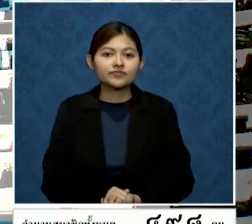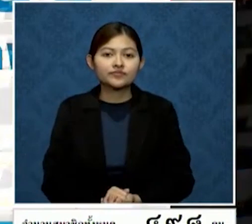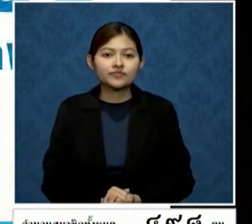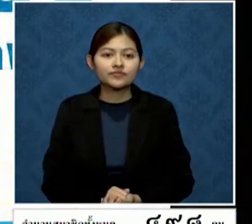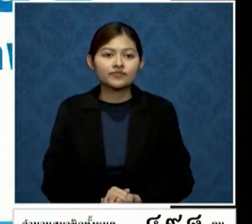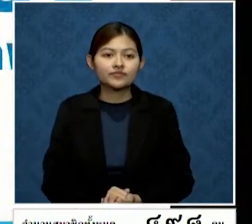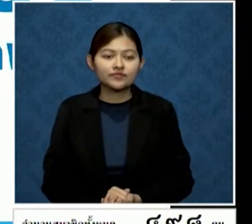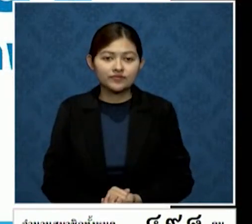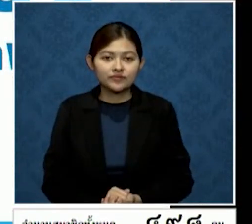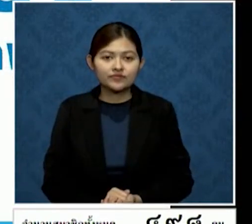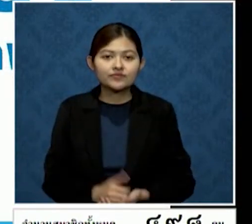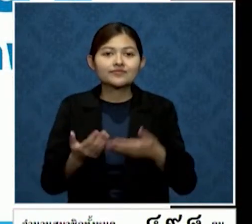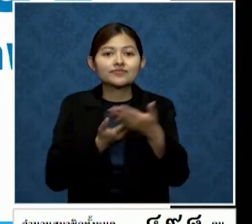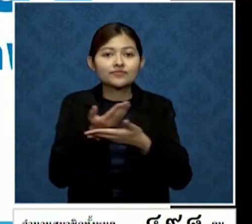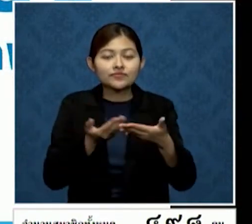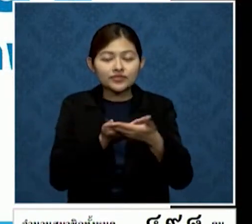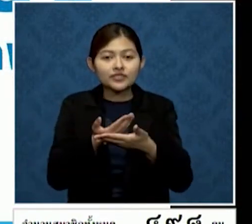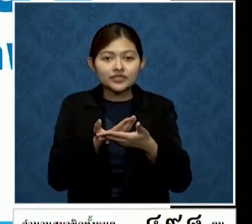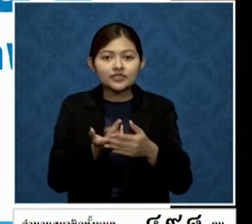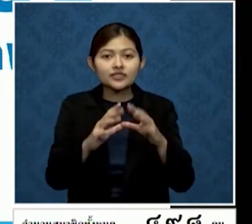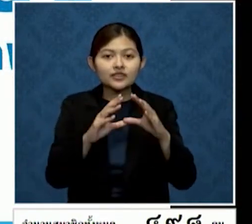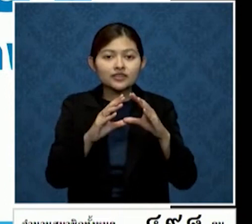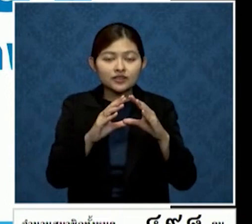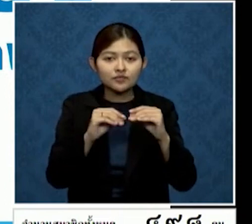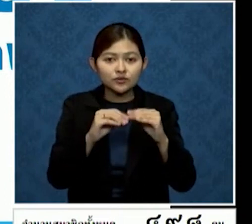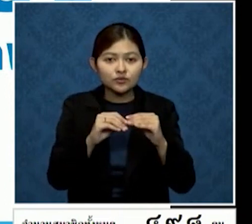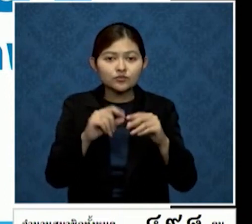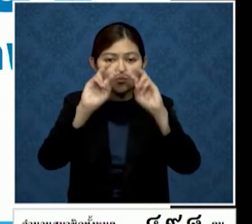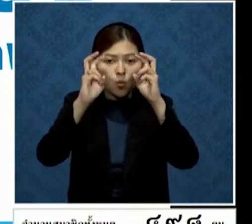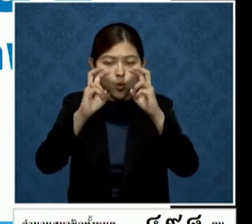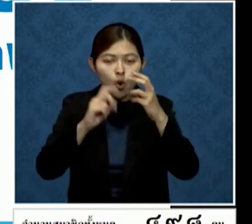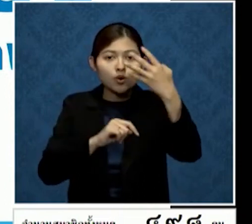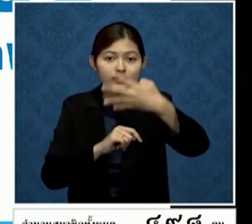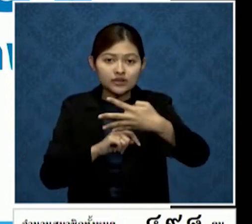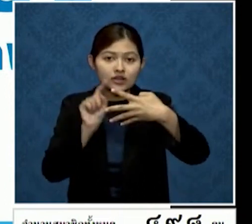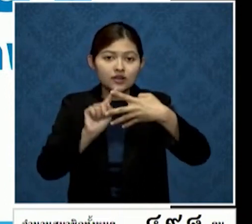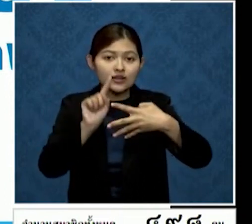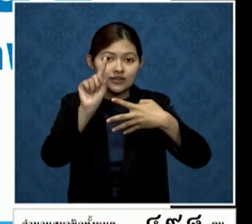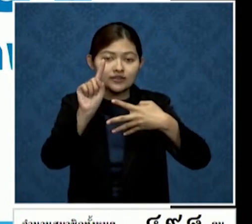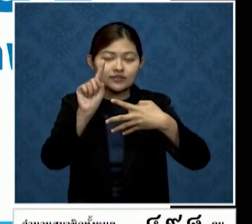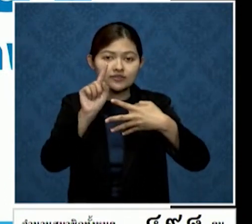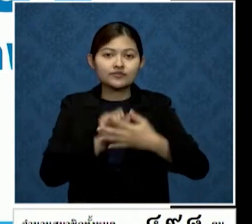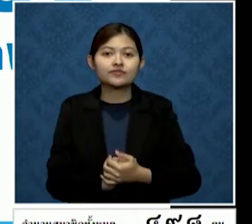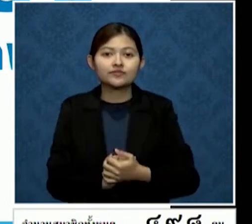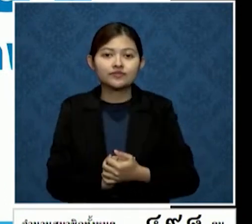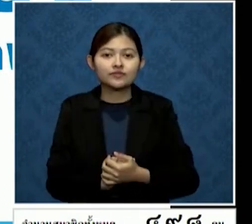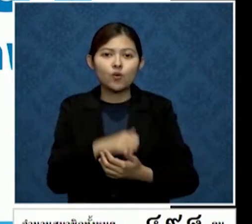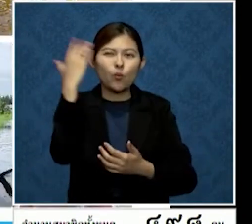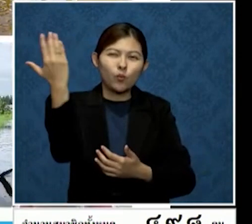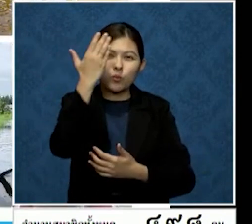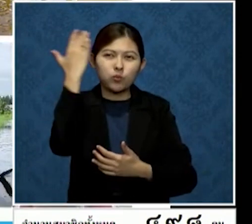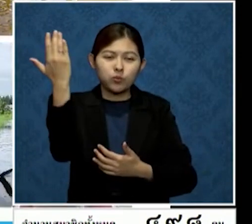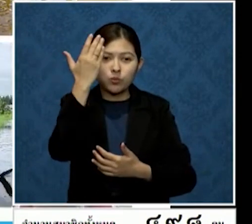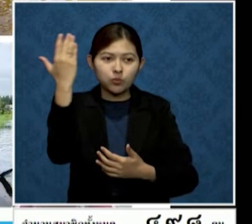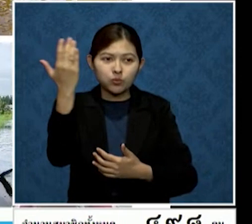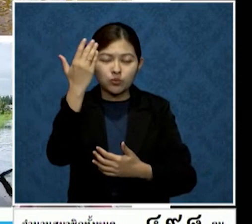ผมมีเรื่องหารือท่านประเทษณ อยู่จำนวน 4 เรื่องด้วยกันเรื่องที่ 1เนื่องจากลมมอยสมธวน